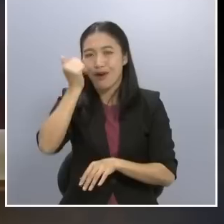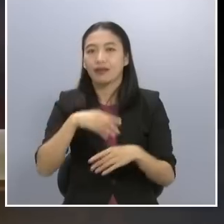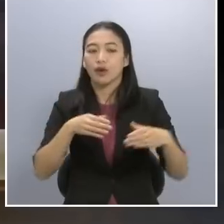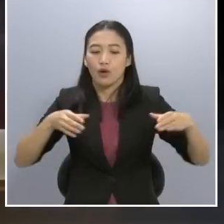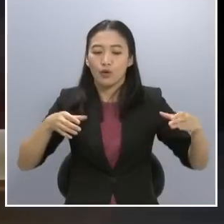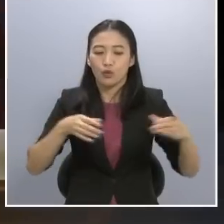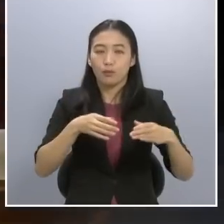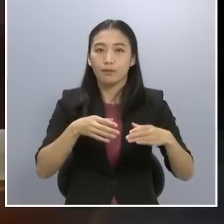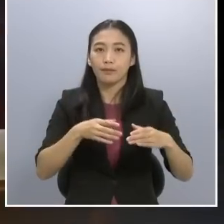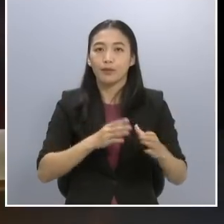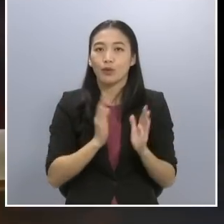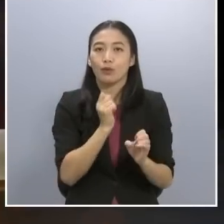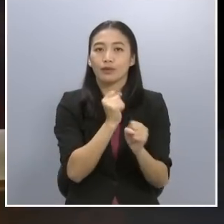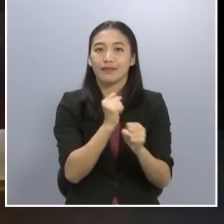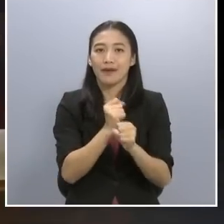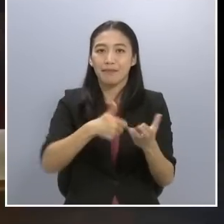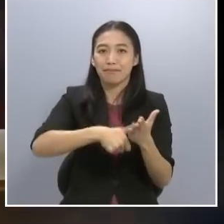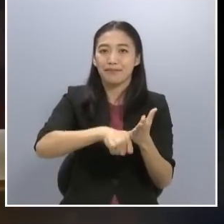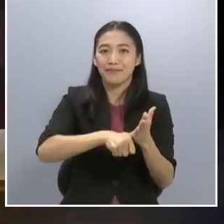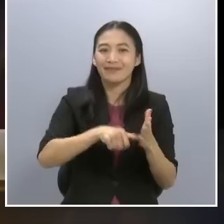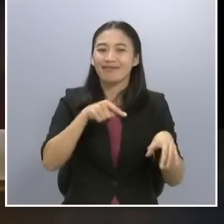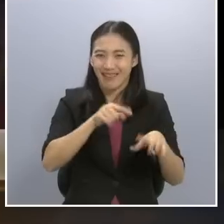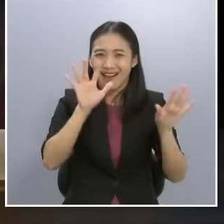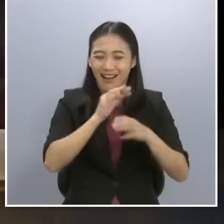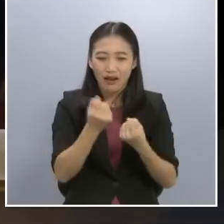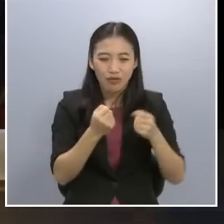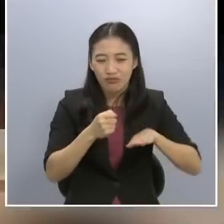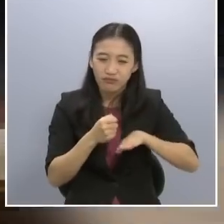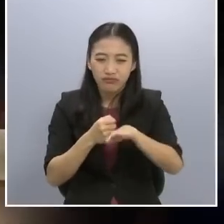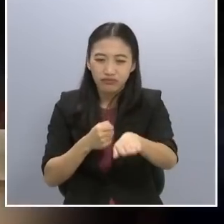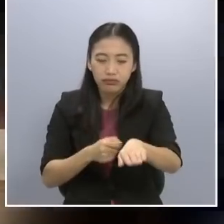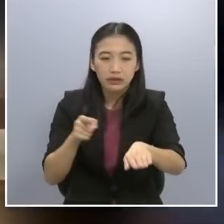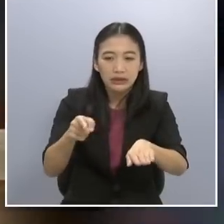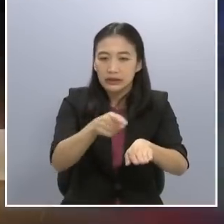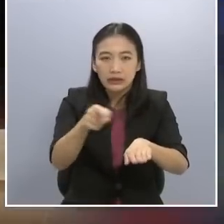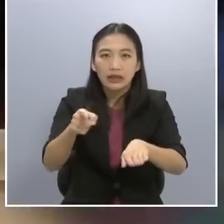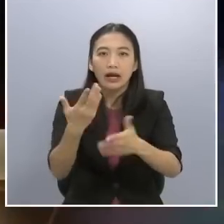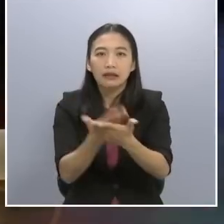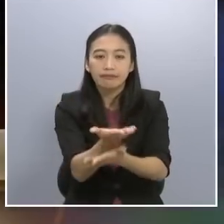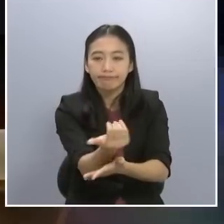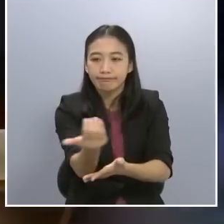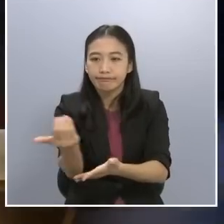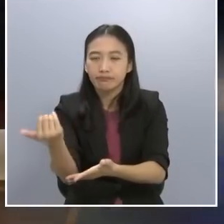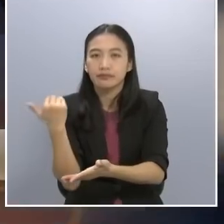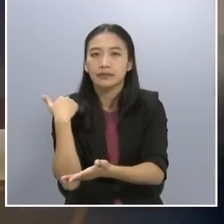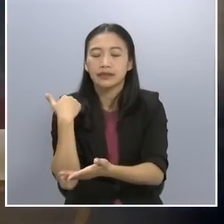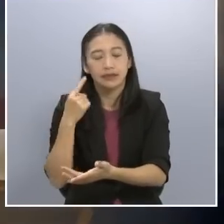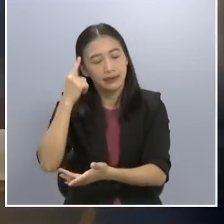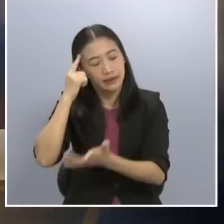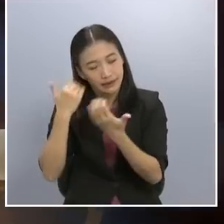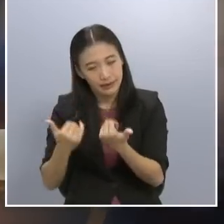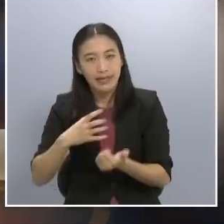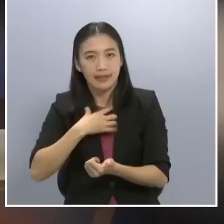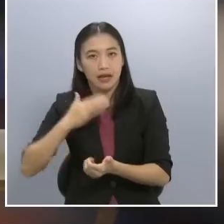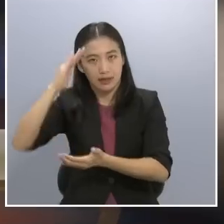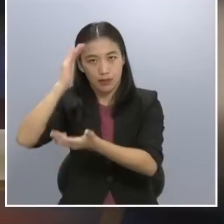เวนขูดรีดรับเงินลักษณะแบบเดียวกับป้าพรนะคะก็หวังว่าหลังจากนี้ตำรวจจะสามารถจับกลุ่มคนก่อเหตุได้ทั้งขบวนการ